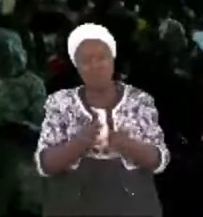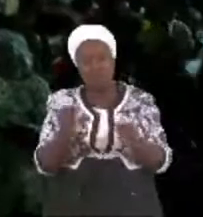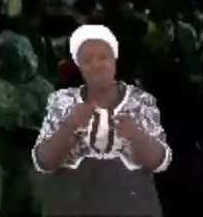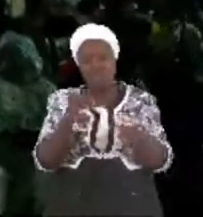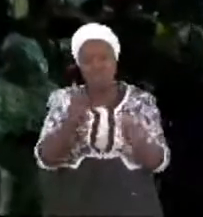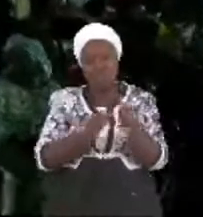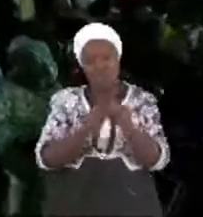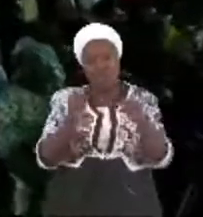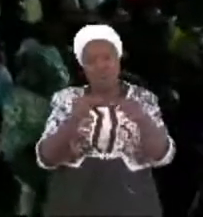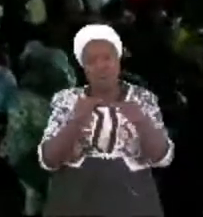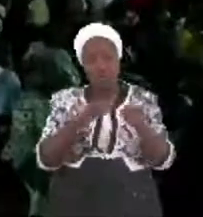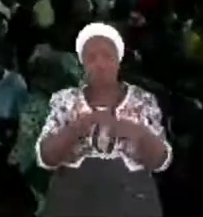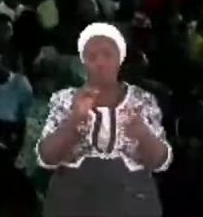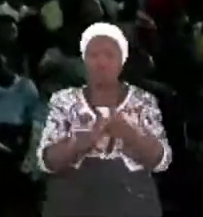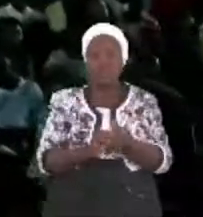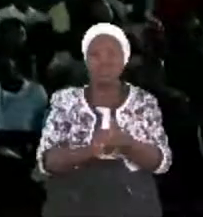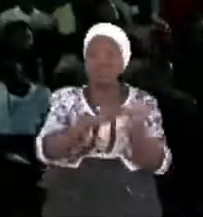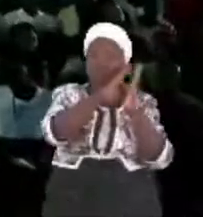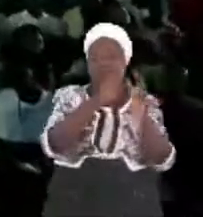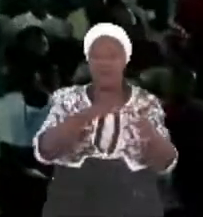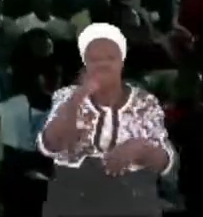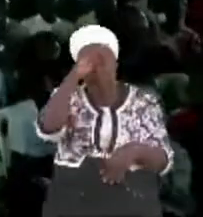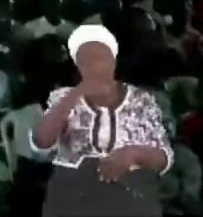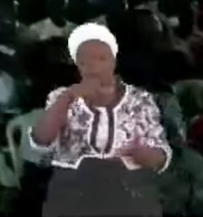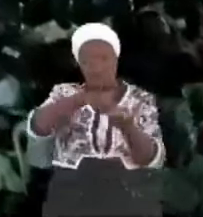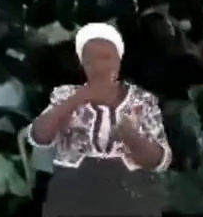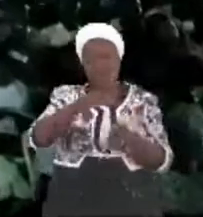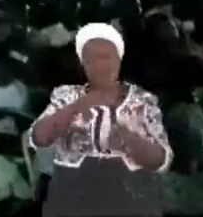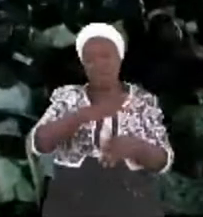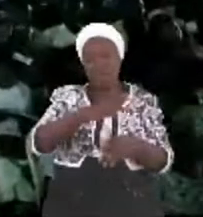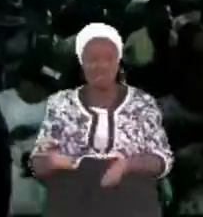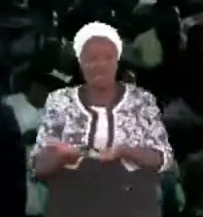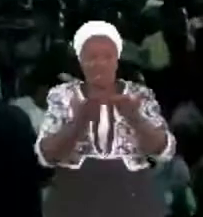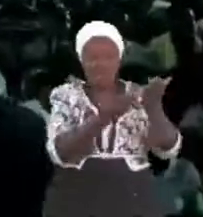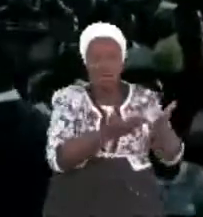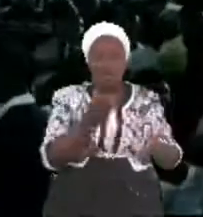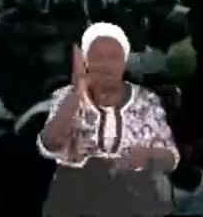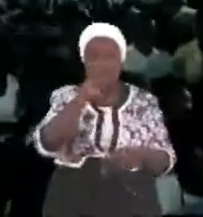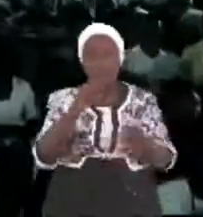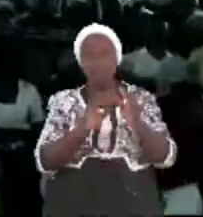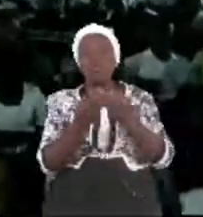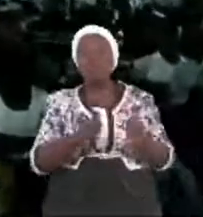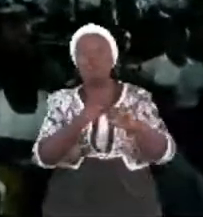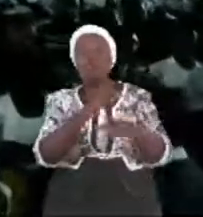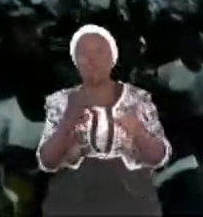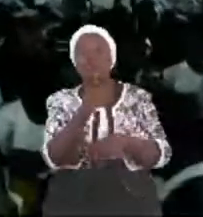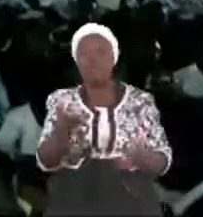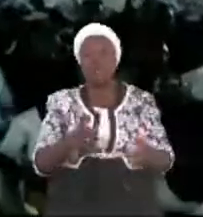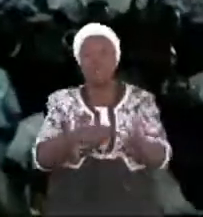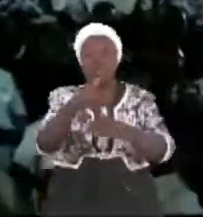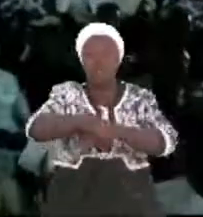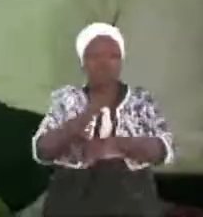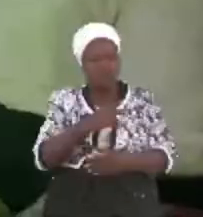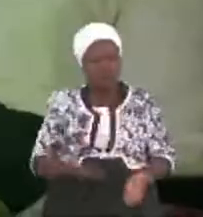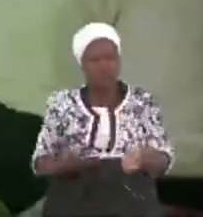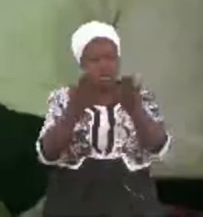découvrirent le toit de la maison où était. Et même si on te porte là-bas ce soir, on t'a porté là-bas, tu vas te